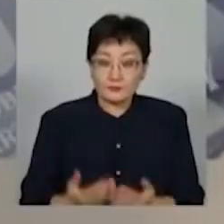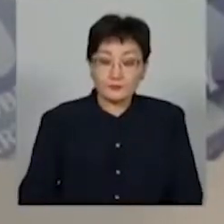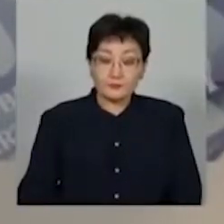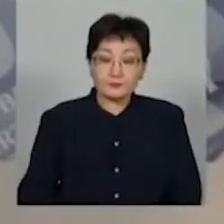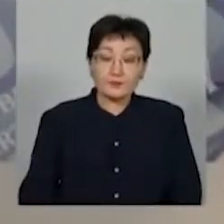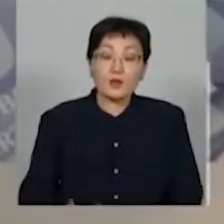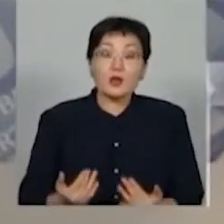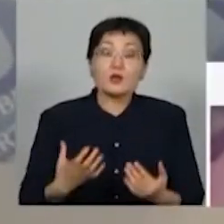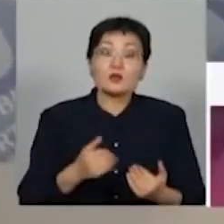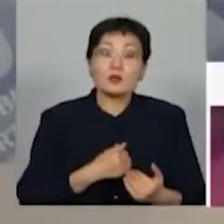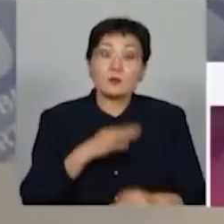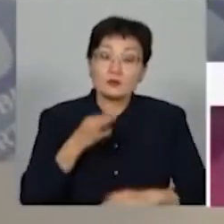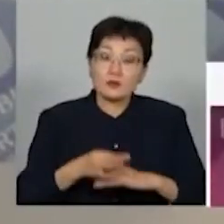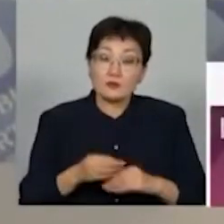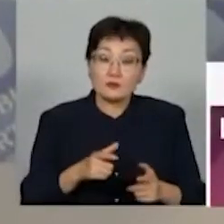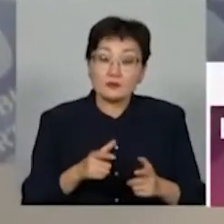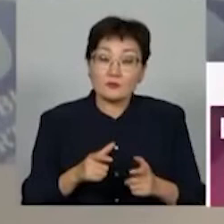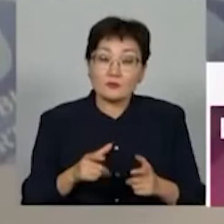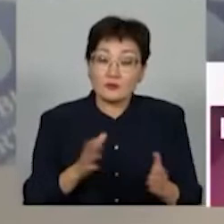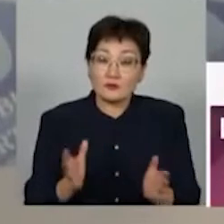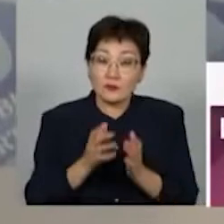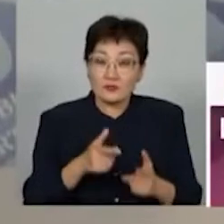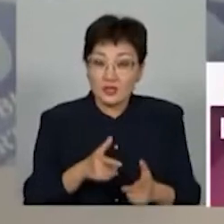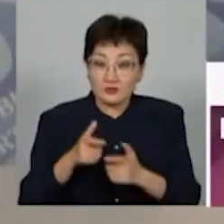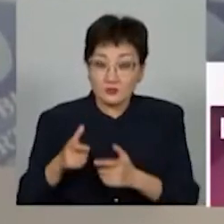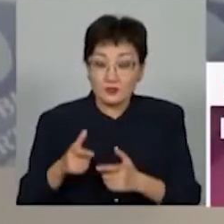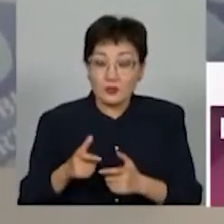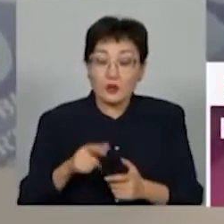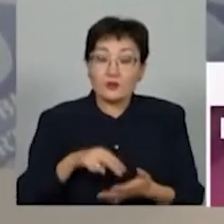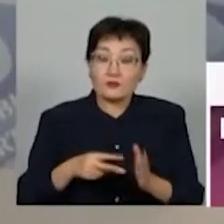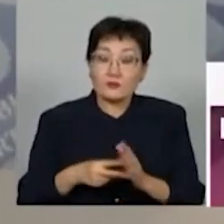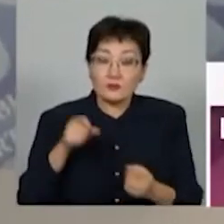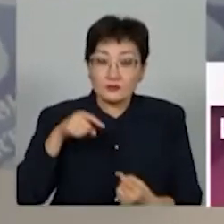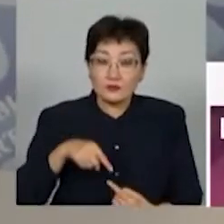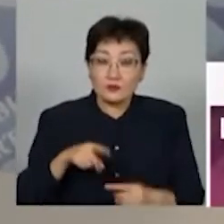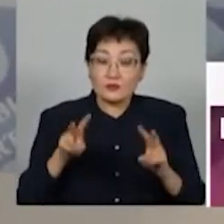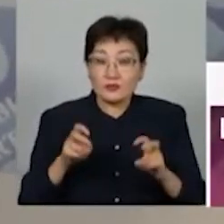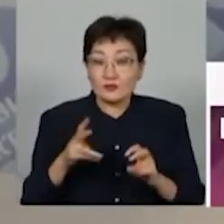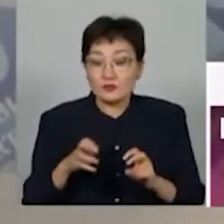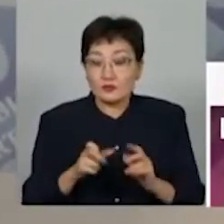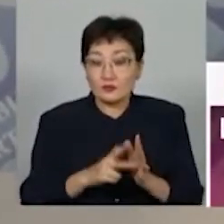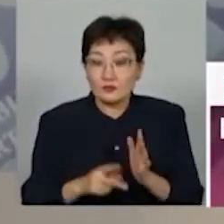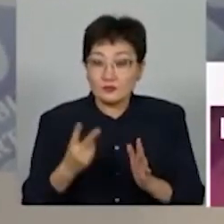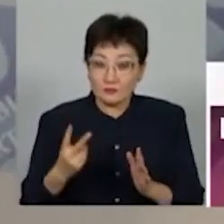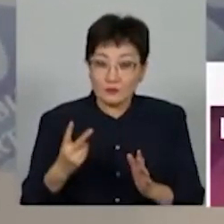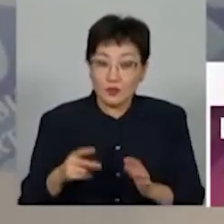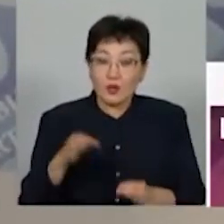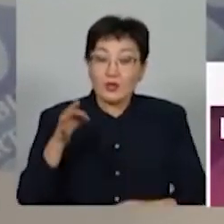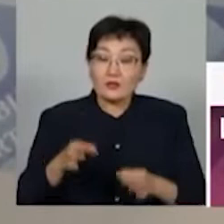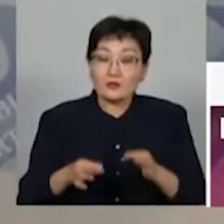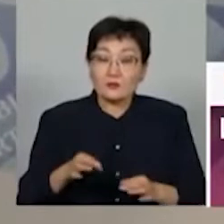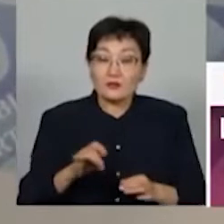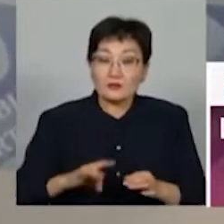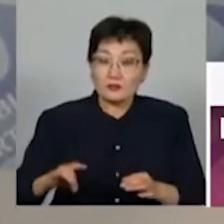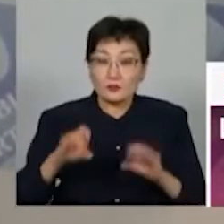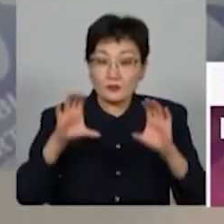тем напоминаем, что ответственность за незаконное хранение огнестрельного оружия предусмотрена в соответствии со статьей 482 Кодекса Республики Астана